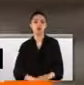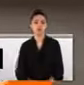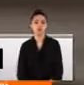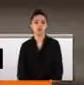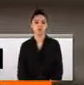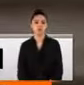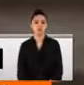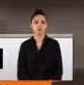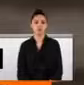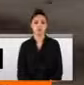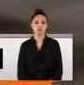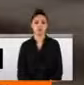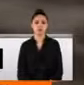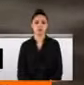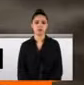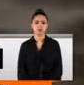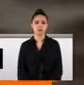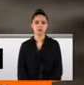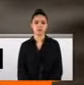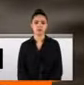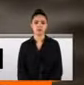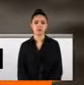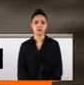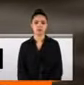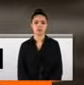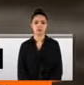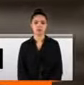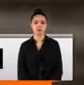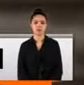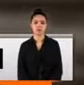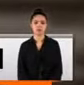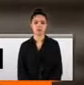Ev gitmiş Emrah. Biliyorum, ev gitmiş ya. Bizim ev gitmiş. Evet.